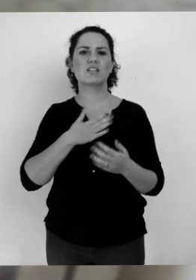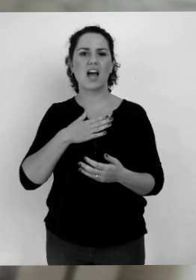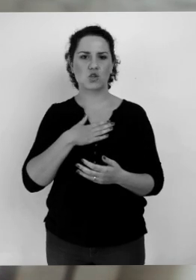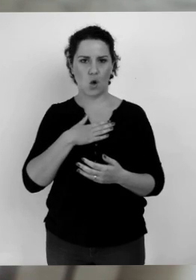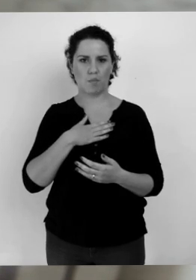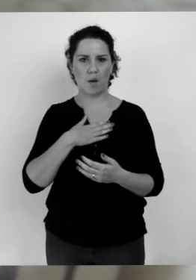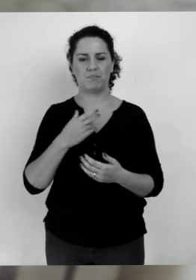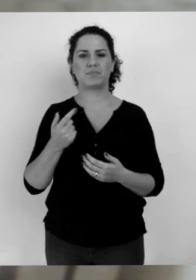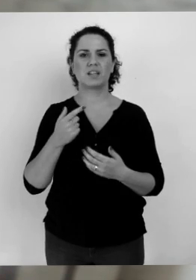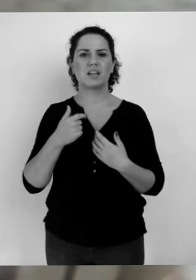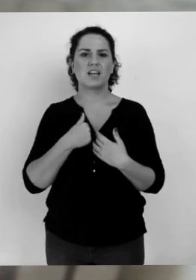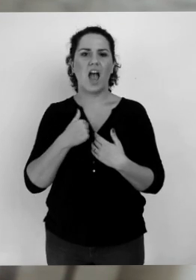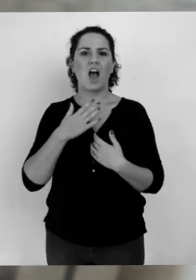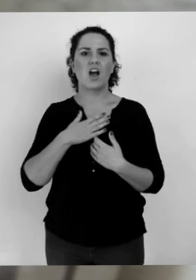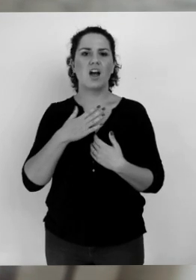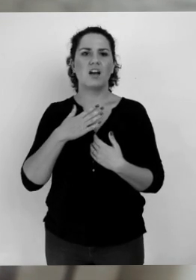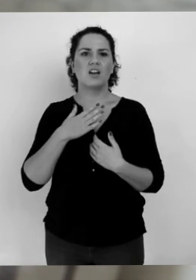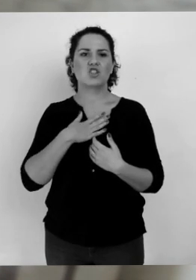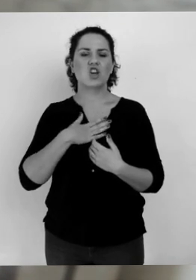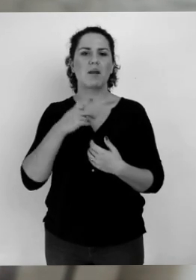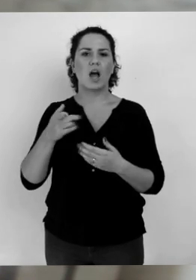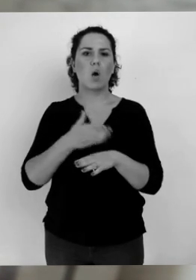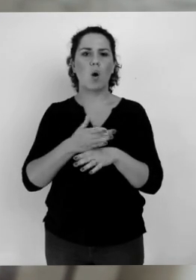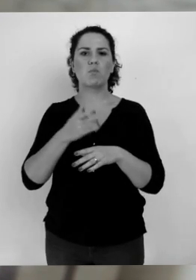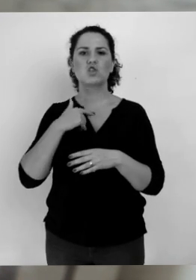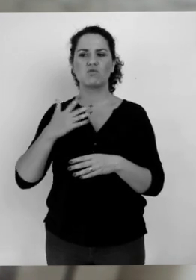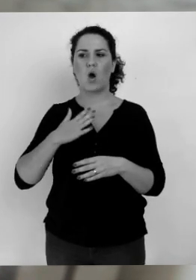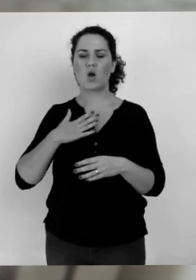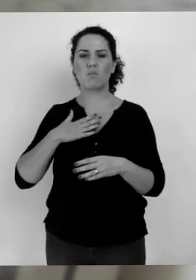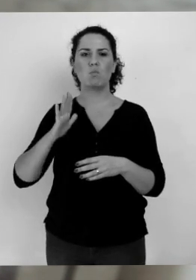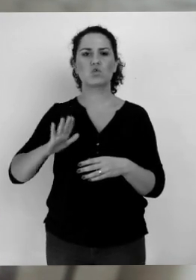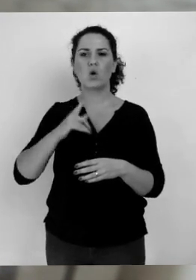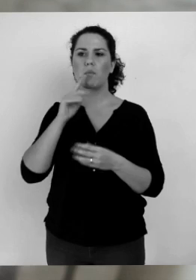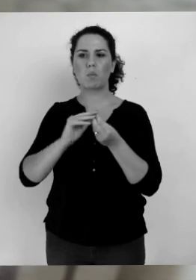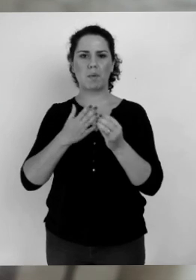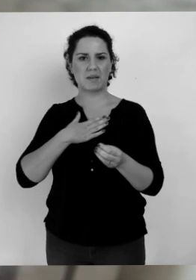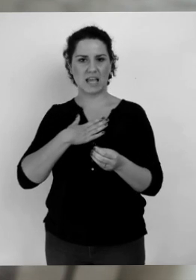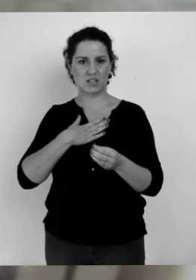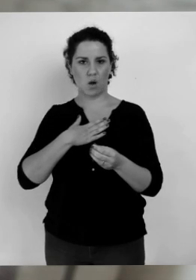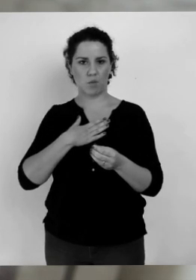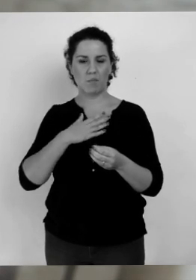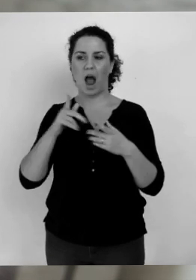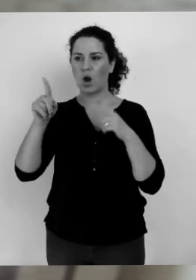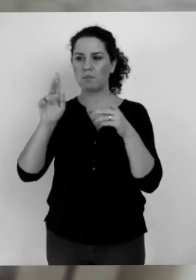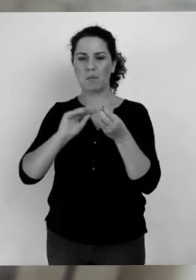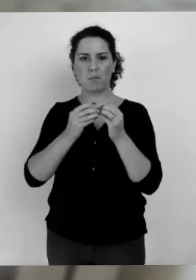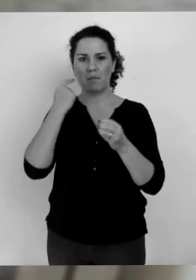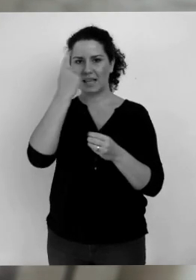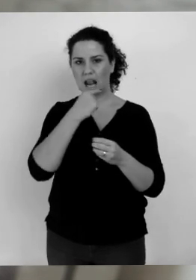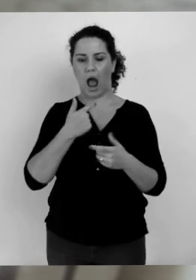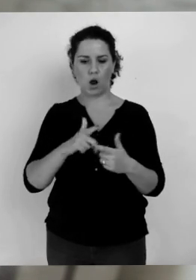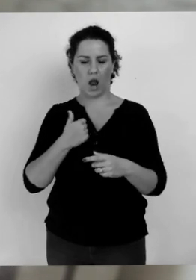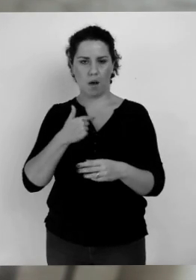Tako, ja želim tako pomoći mušterijama koji imaju problema sa sobom, ako neko ima problema sa licem, ako ja